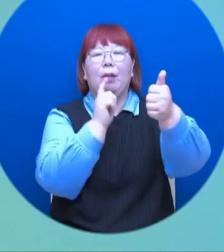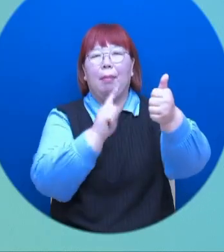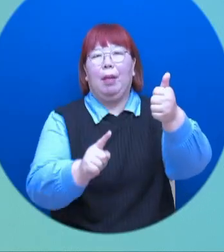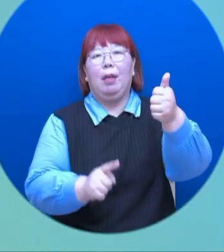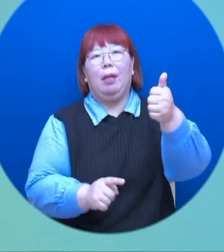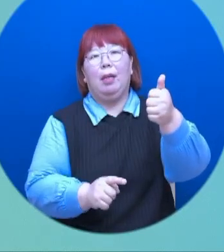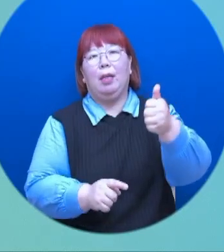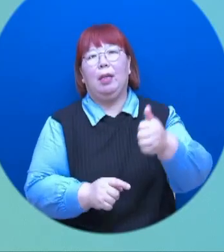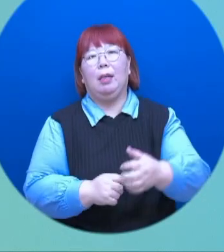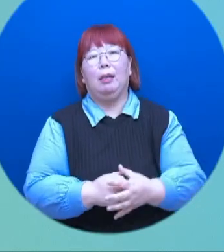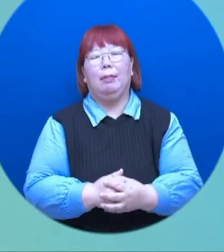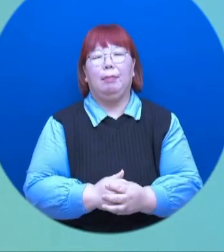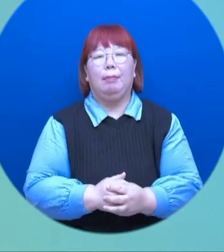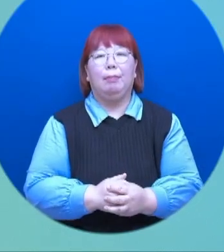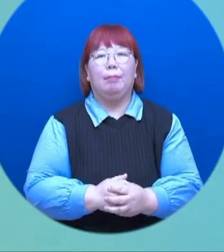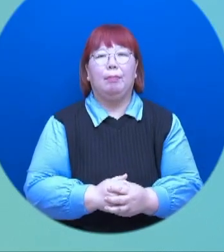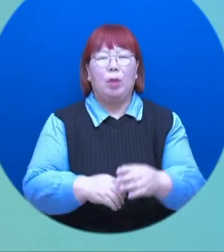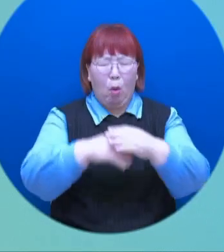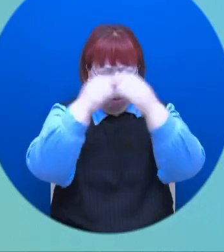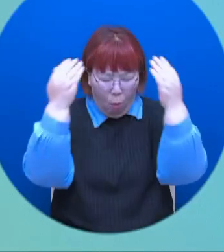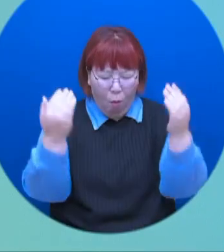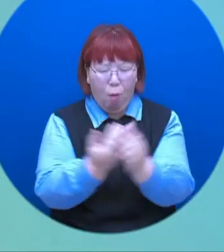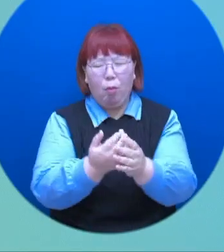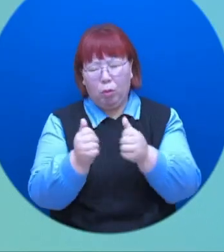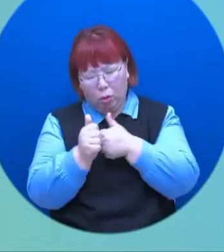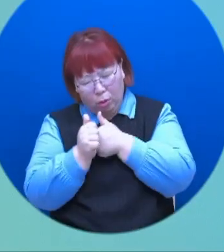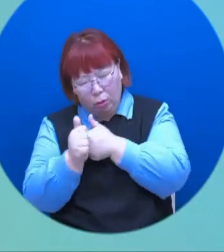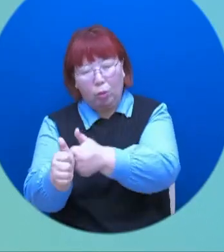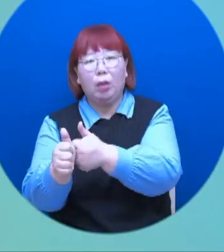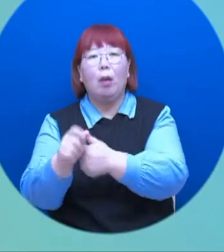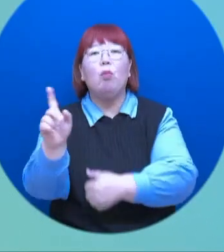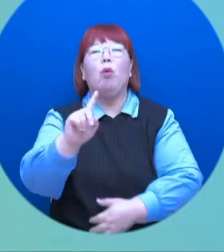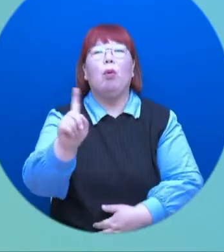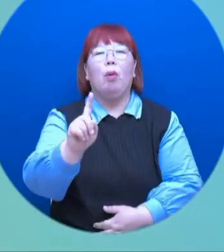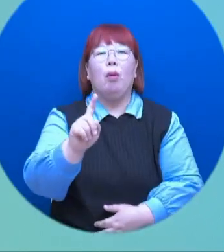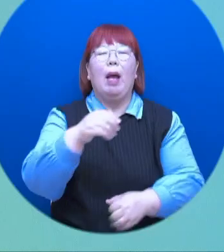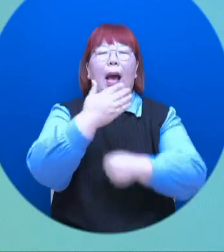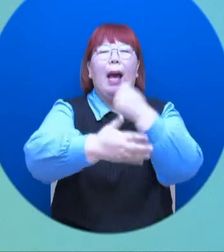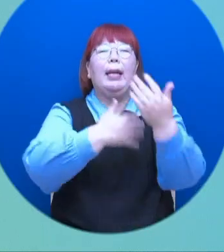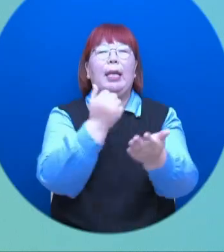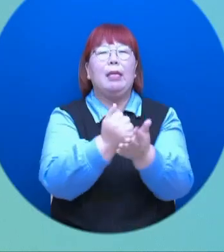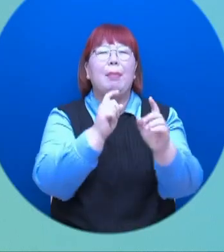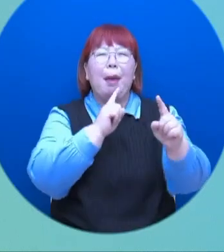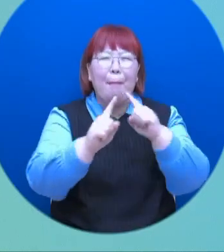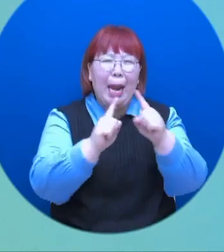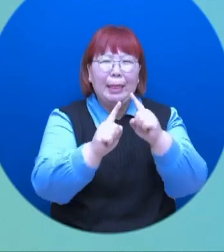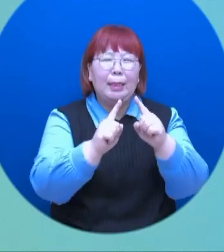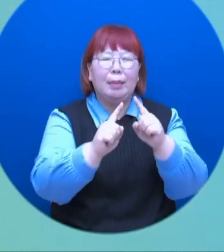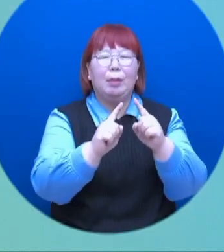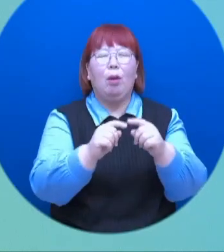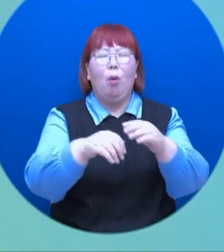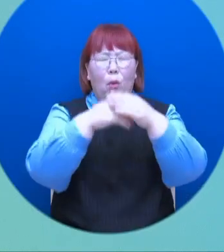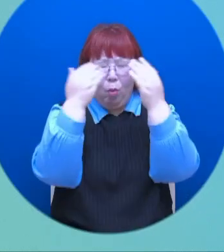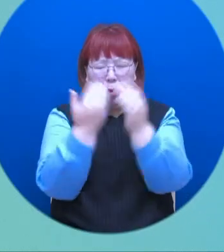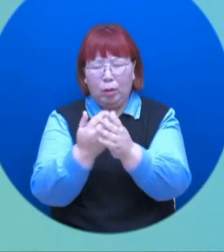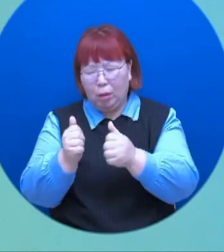말이에요. 온전히 쫓아요. 무엇을? 하나님의 말씀을 온전히